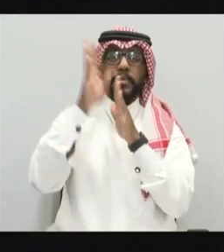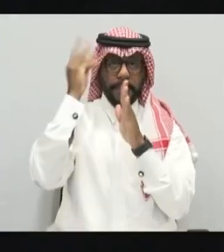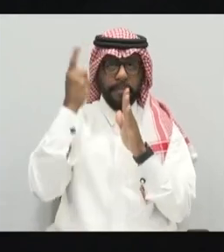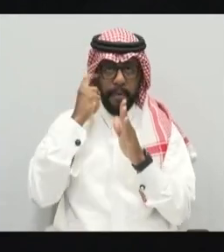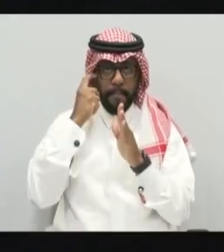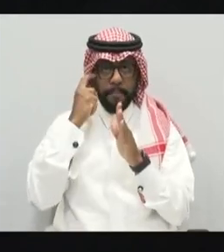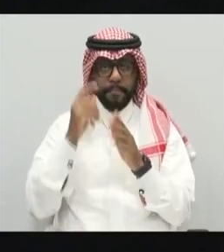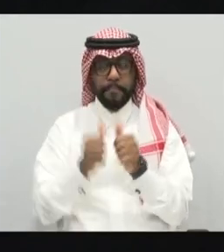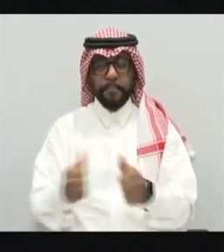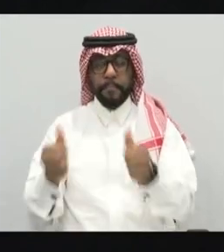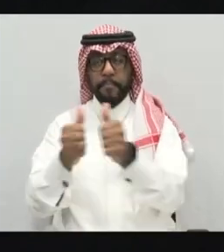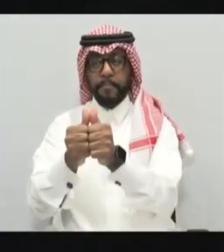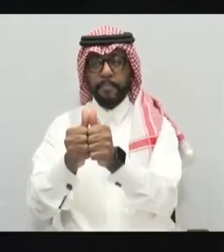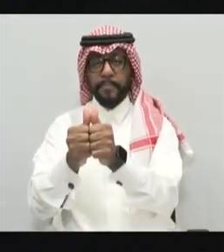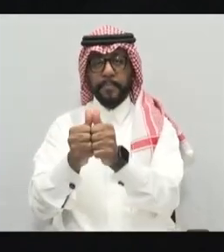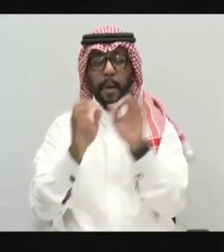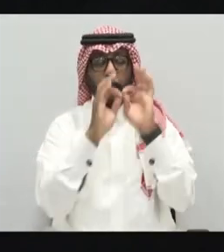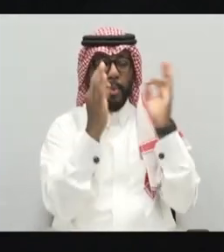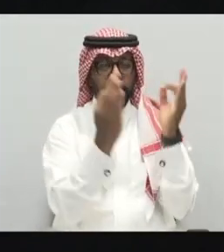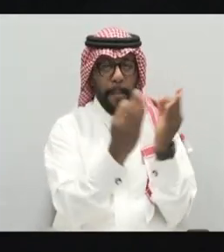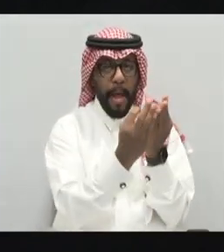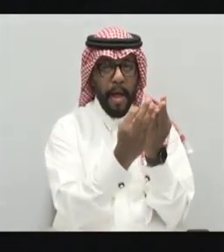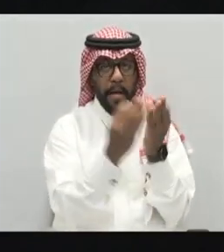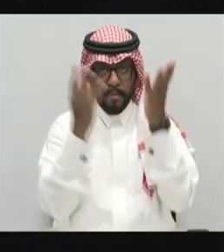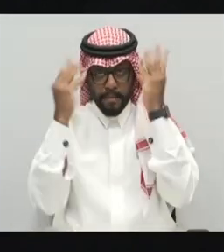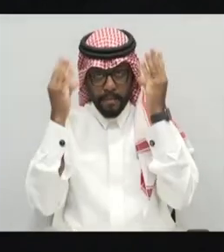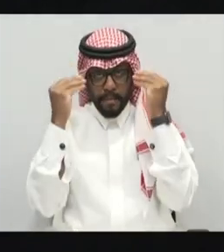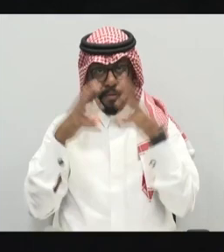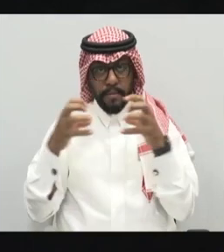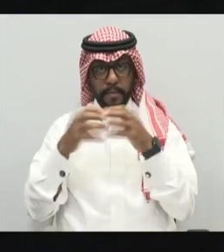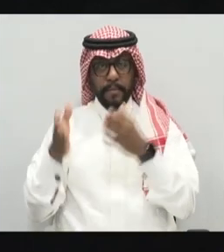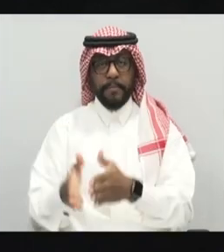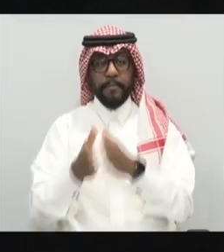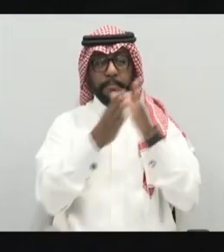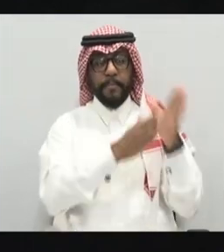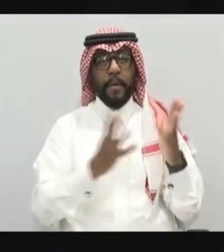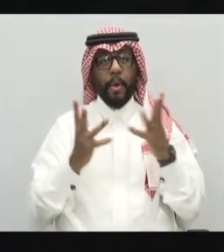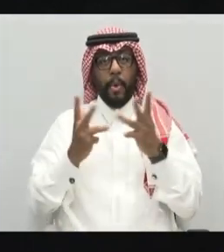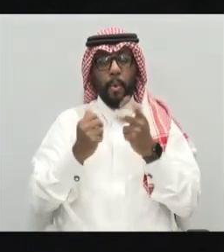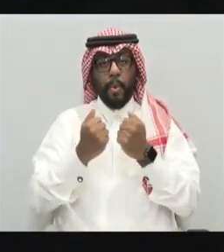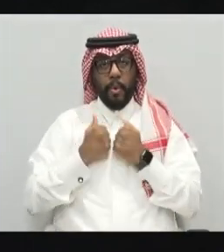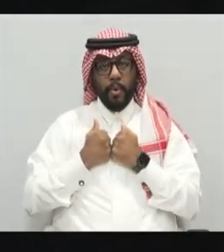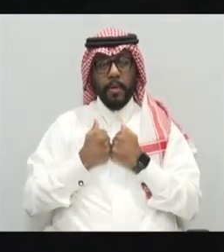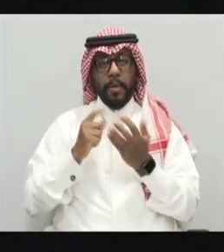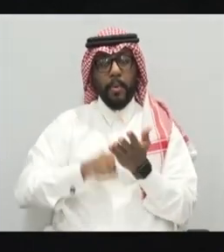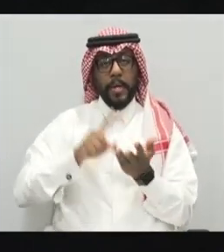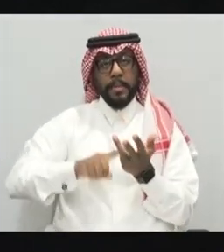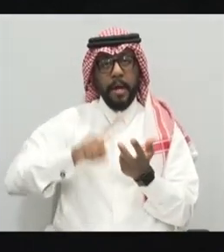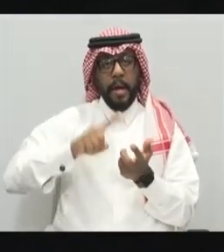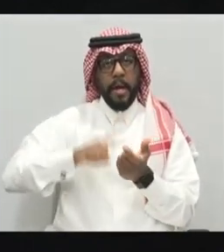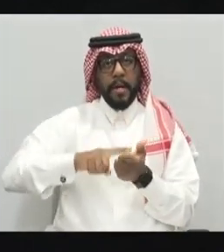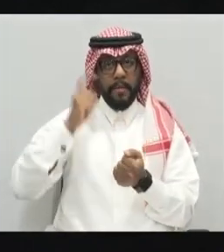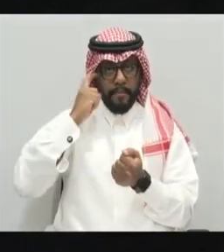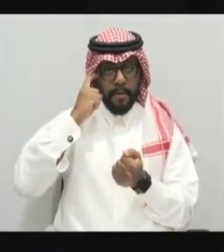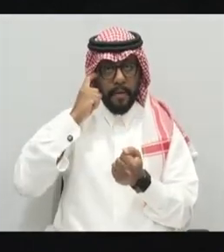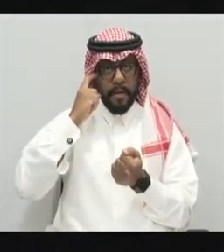وانتهينا من تبقى لنا مفهوم الحقوق والواجبات والمسؤوليات تعرفنا